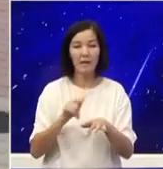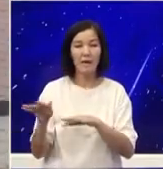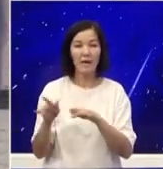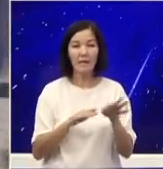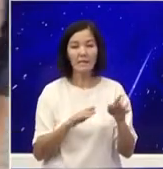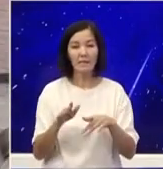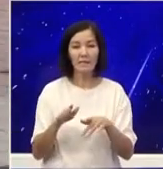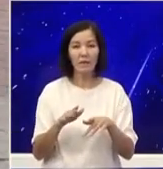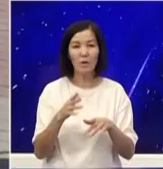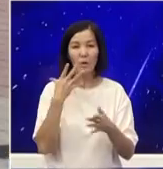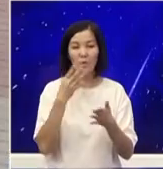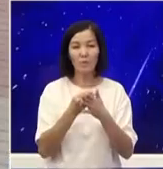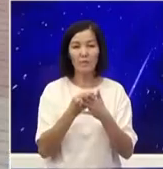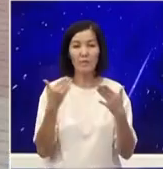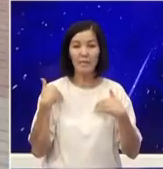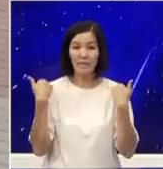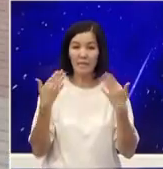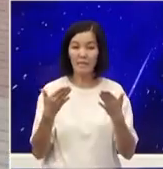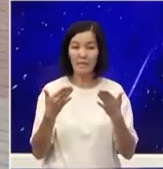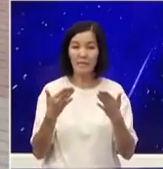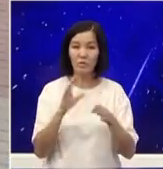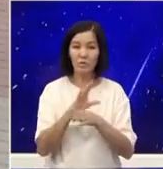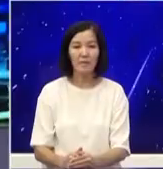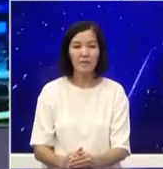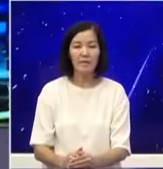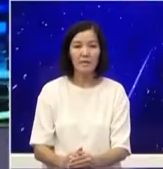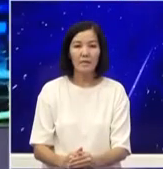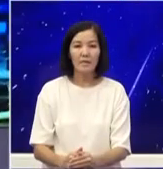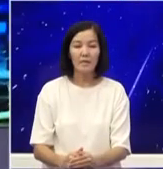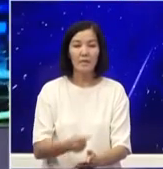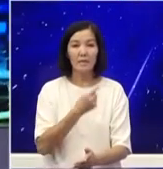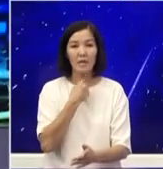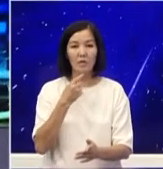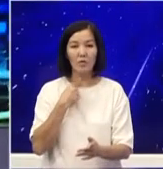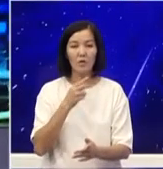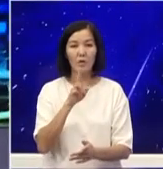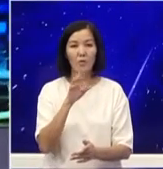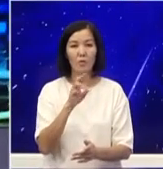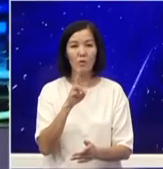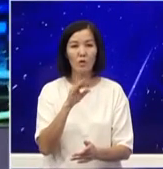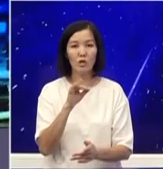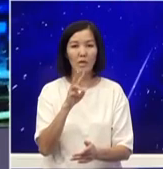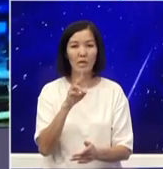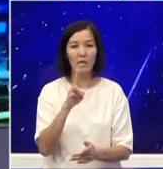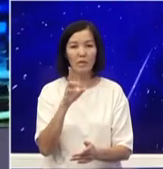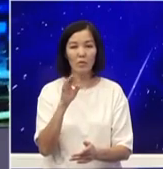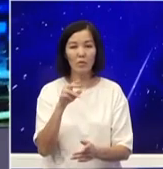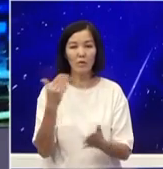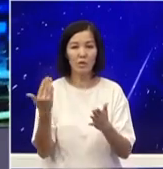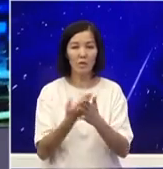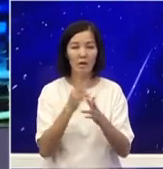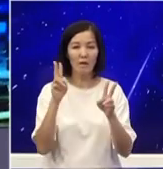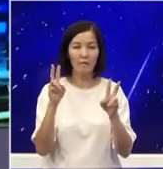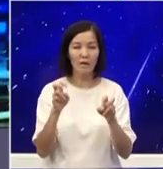өздерінің ыстық тілектерін жолдауға шақырамын. Талдықорғанда «Көк желекті көк терегім» атты кітап жарық